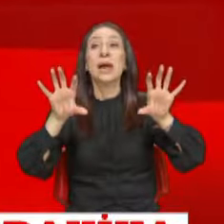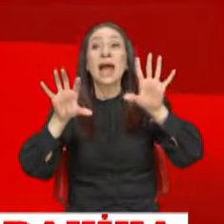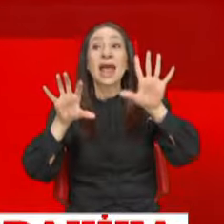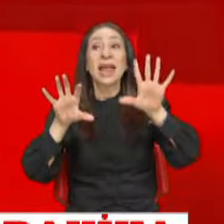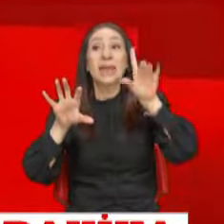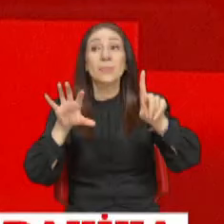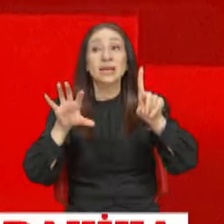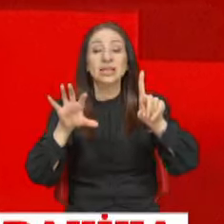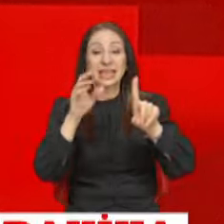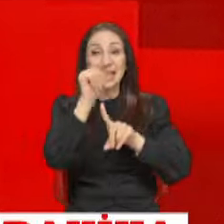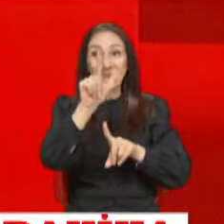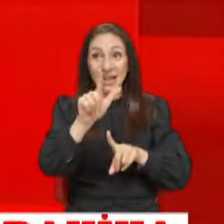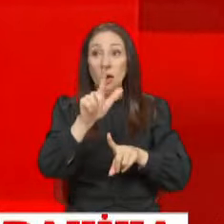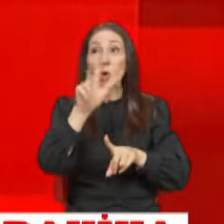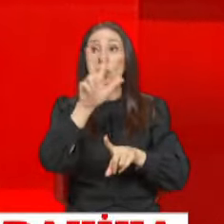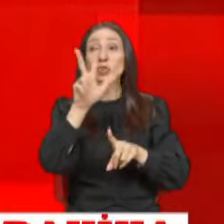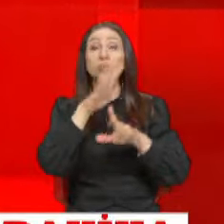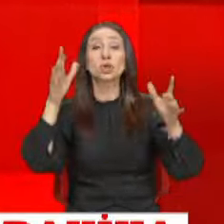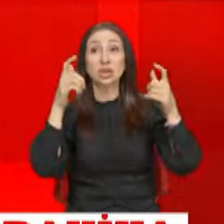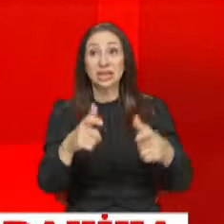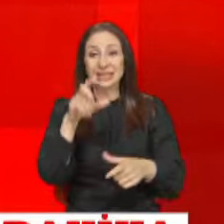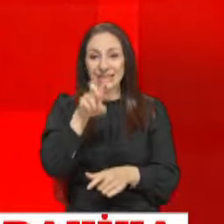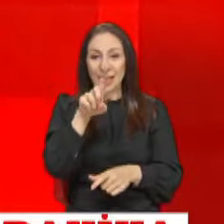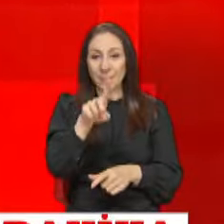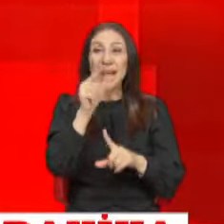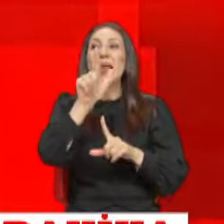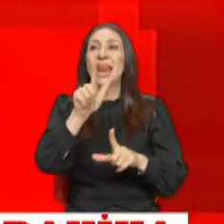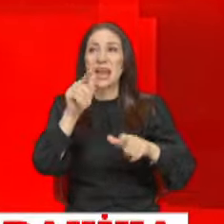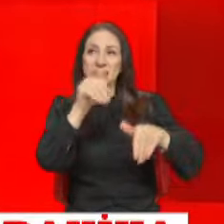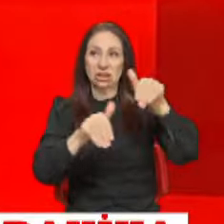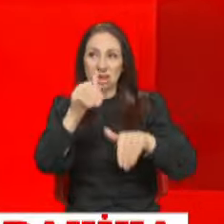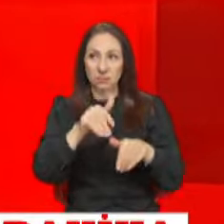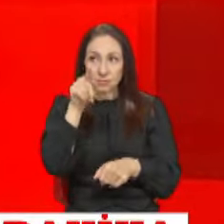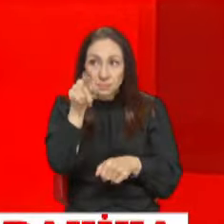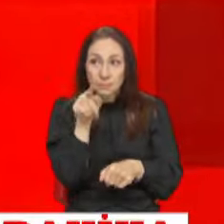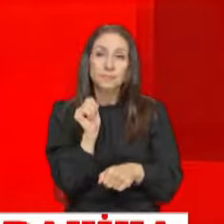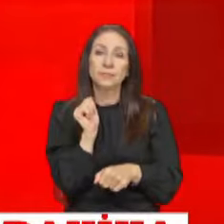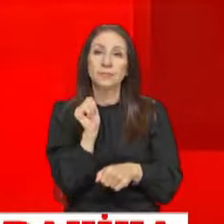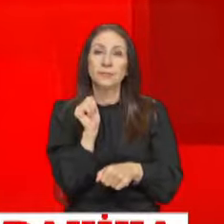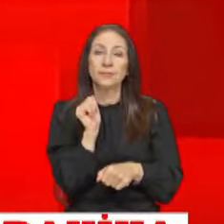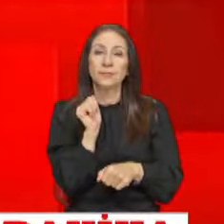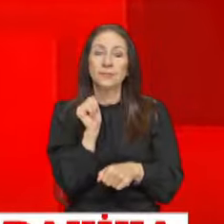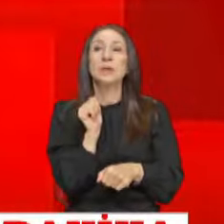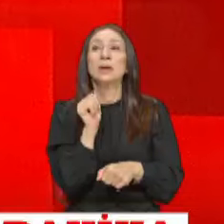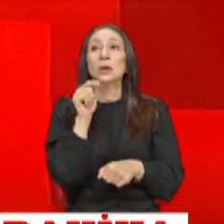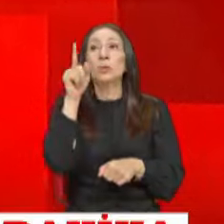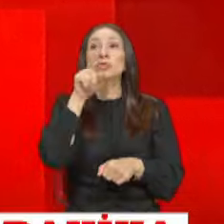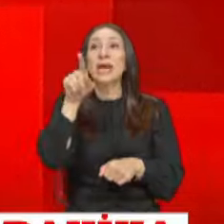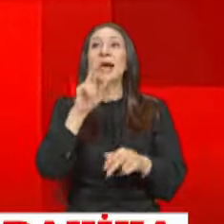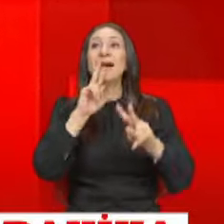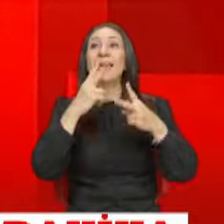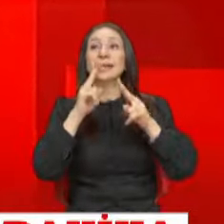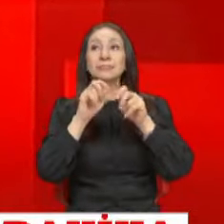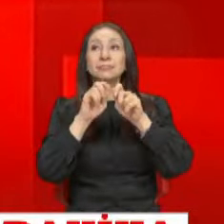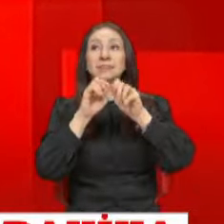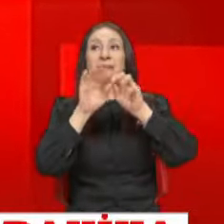51 şehir 30 Büyükşehir 81 ilde yapılıyor Bu seçim Eee şimdi Dolayısıyla renklendi